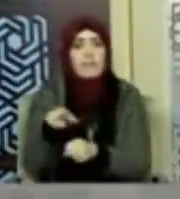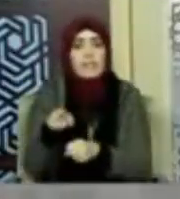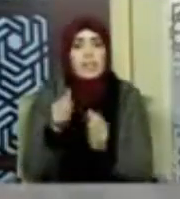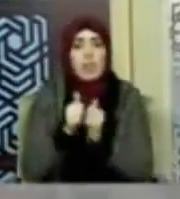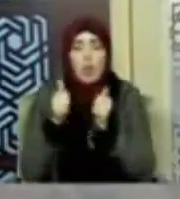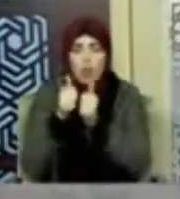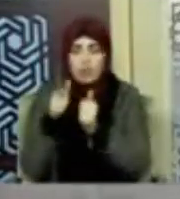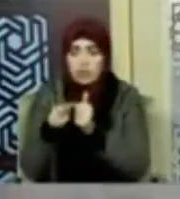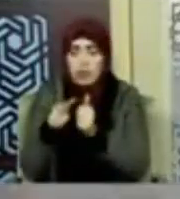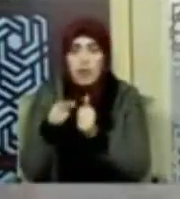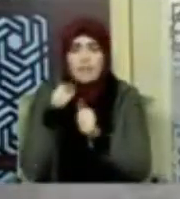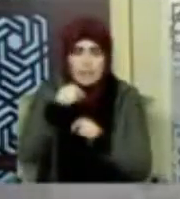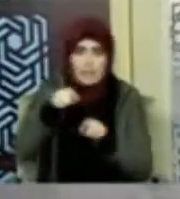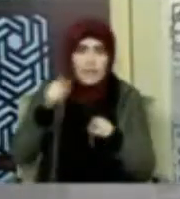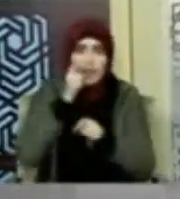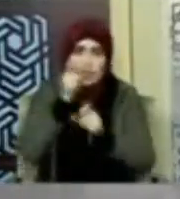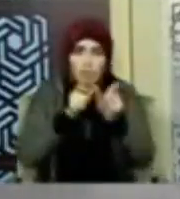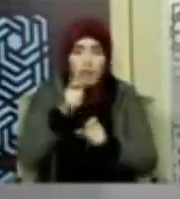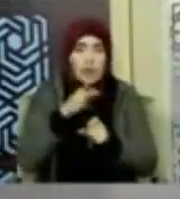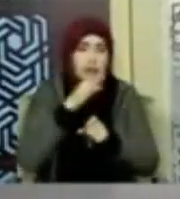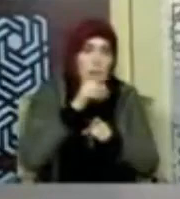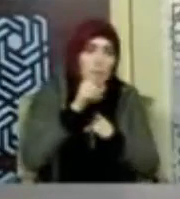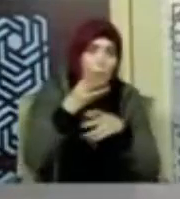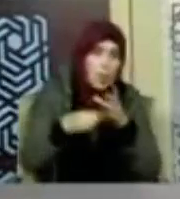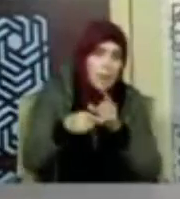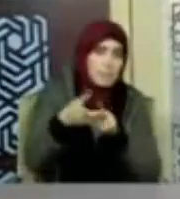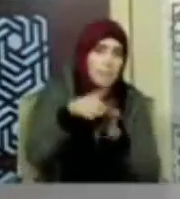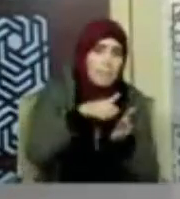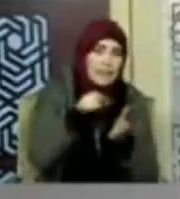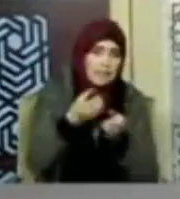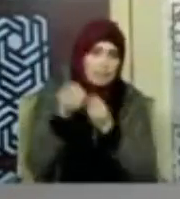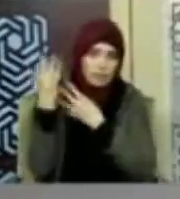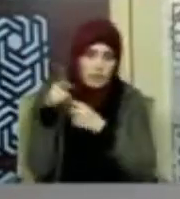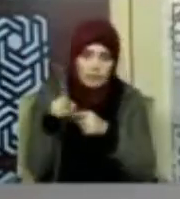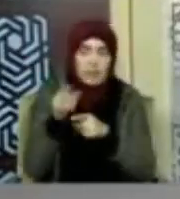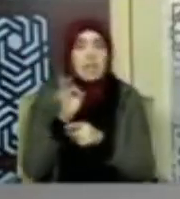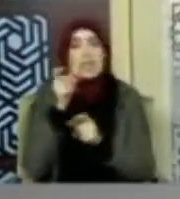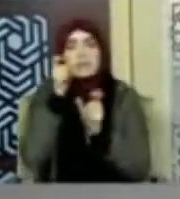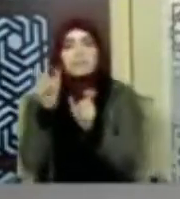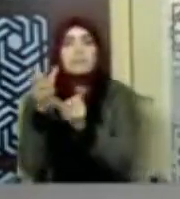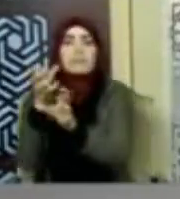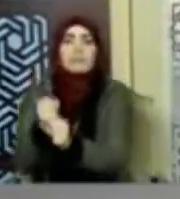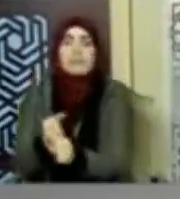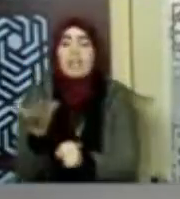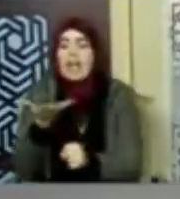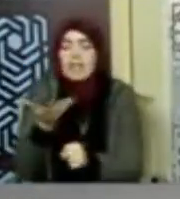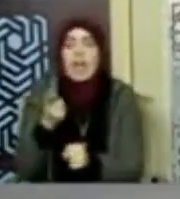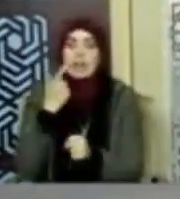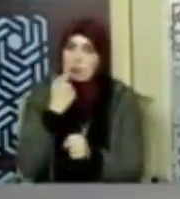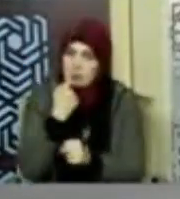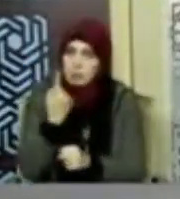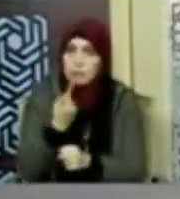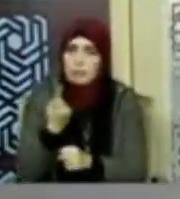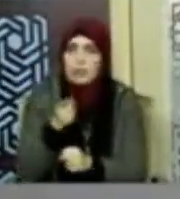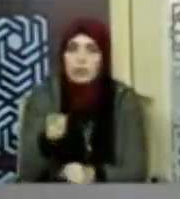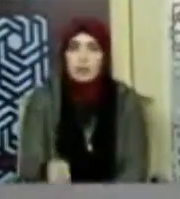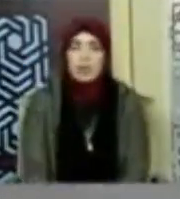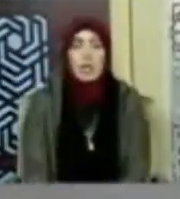وأن تقضى حوائجهم. هذا سيدنا عمر بن الخطاب رضي الله عنه.